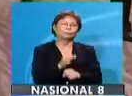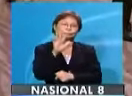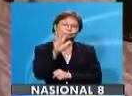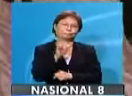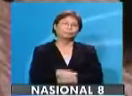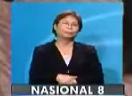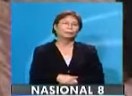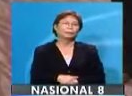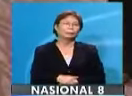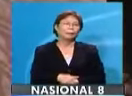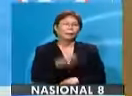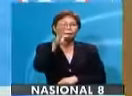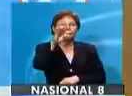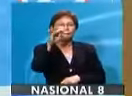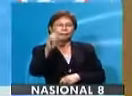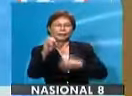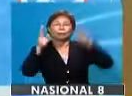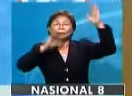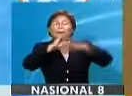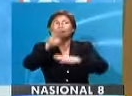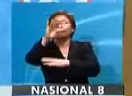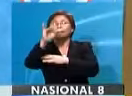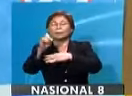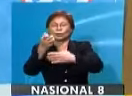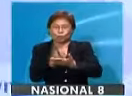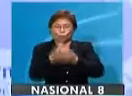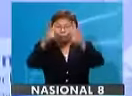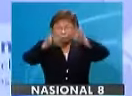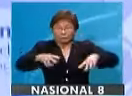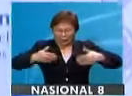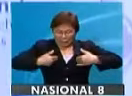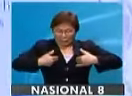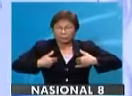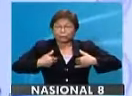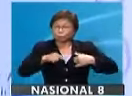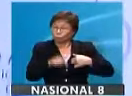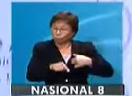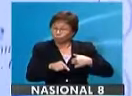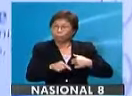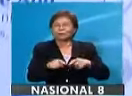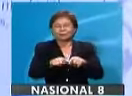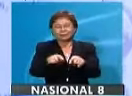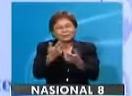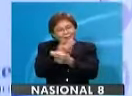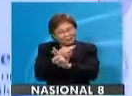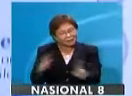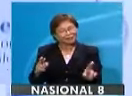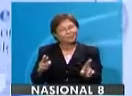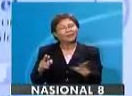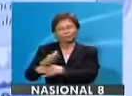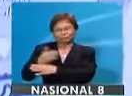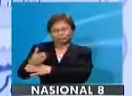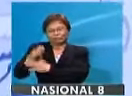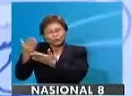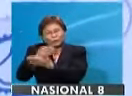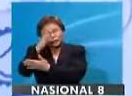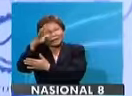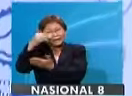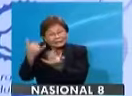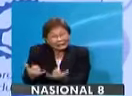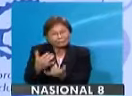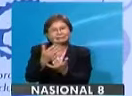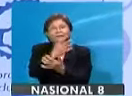datang bio Malaysia dan bioekonomi ASEAN yang diadakan itu menyediakan landasan bagi perkongsian inovasi terkini